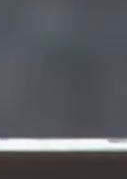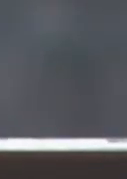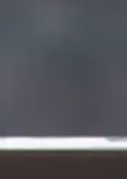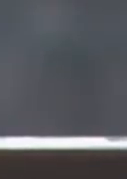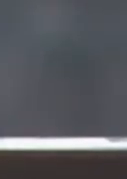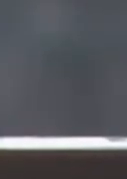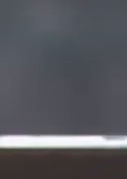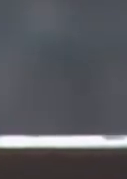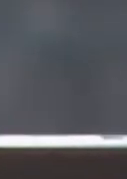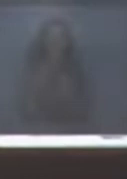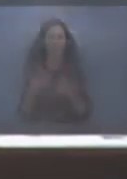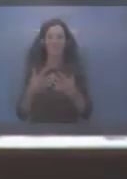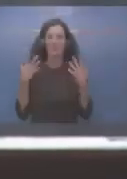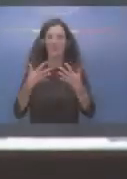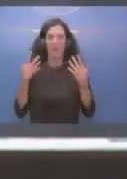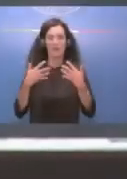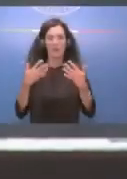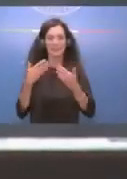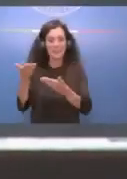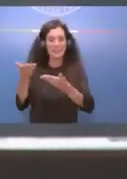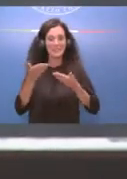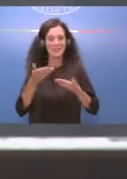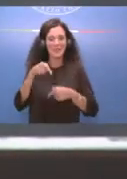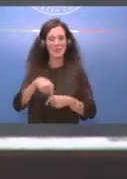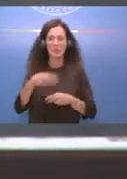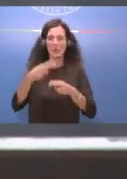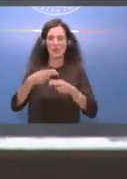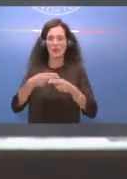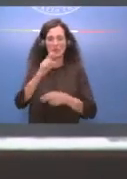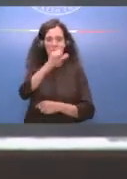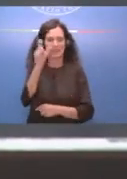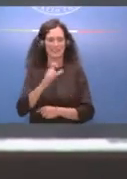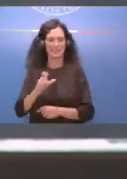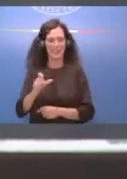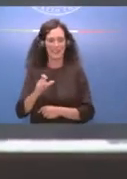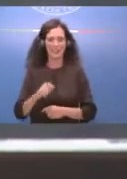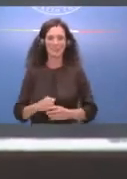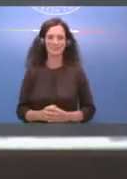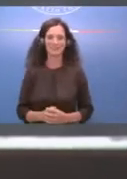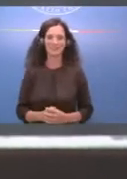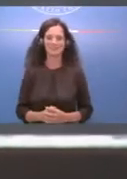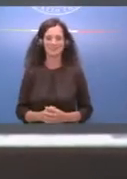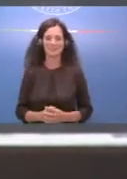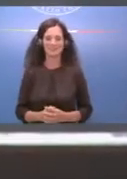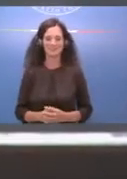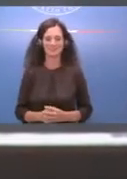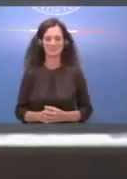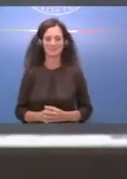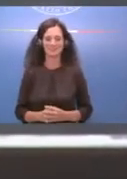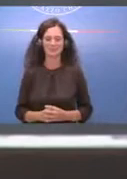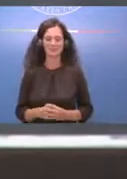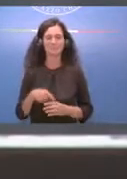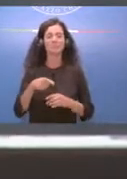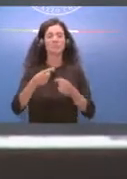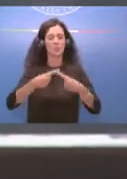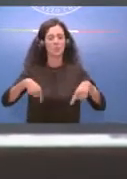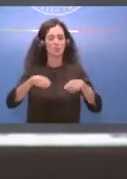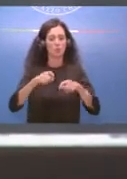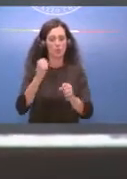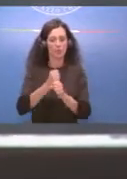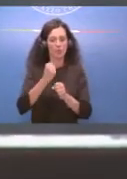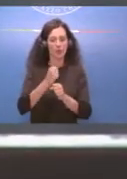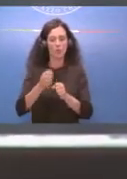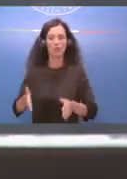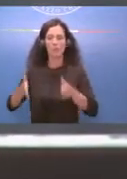italy domani le nostre sessioni di lavoro si svolgeranno a palazzo barberini tra i